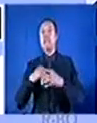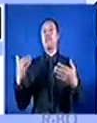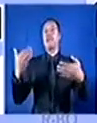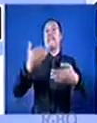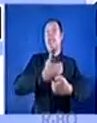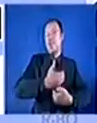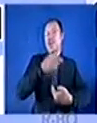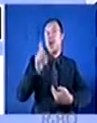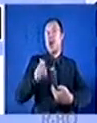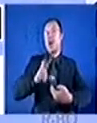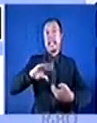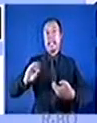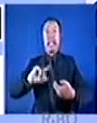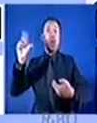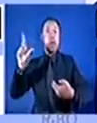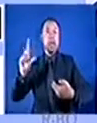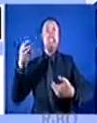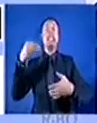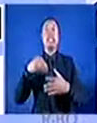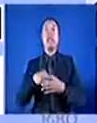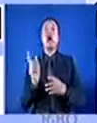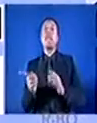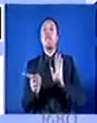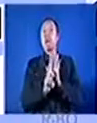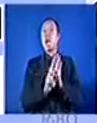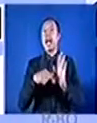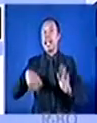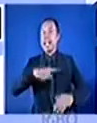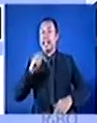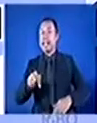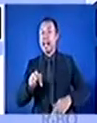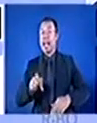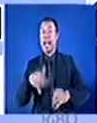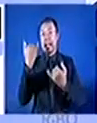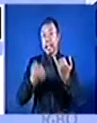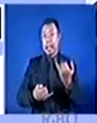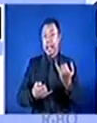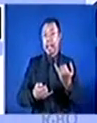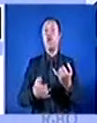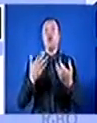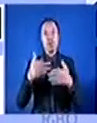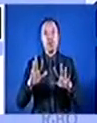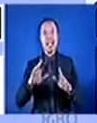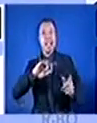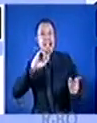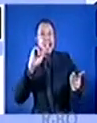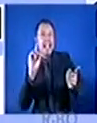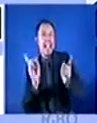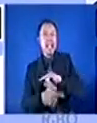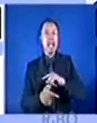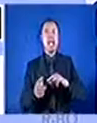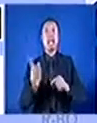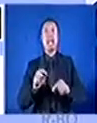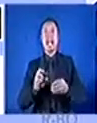kepada tenaga kerja kita di luar negeri karena undang-undang kita sekarang yang terakhir telah bergeser dari